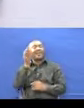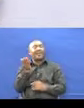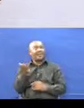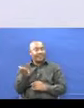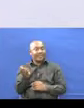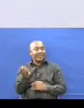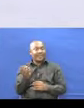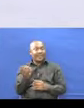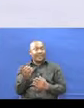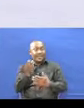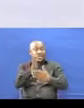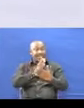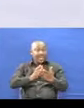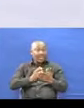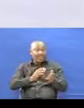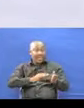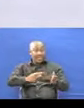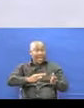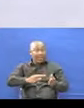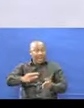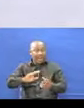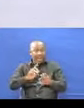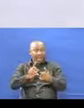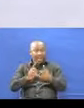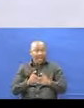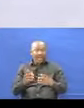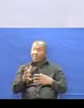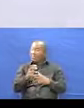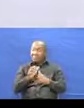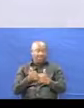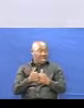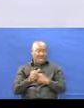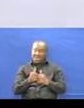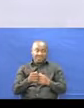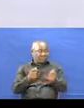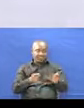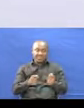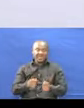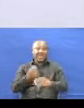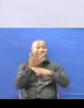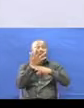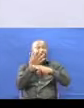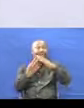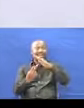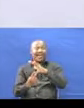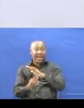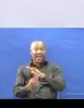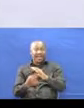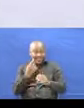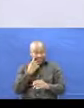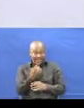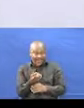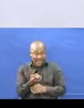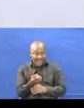shamba ambayo bado haijalimwa ni tano ya saba. Umeelewa vizuri eh? Hata hapa kwenye shamba